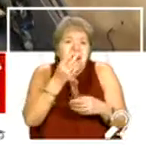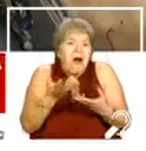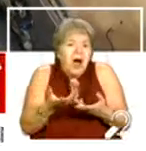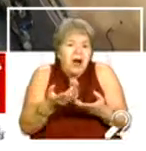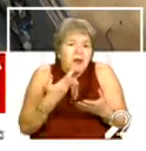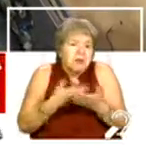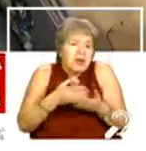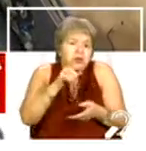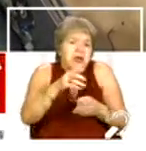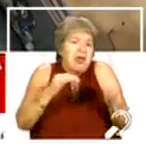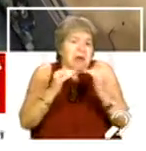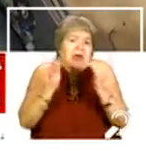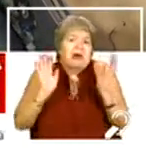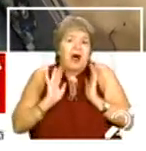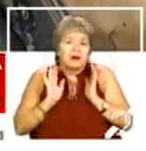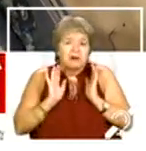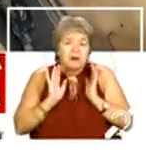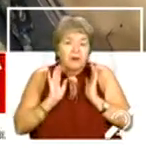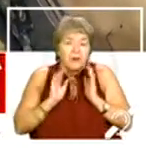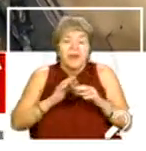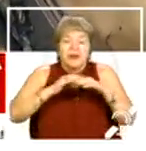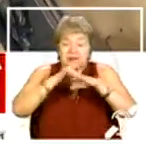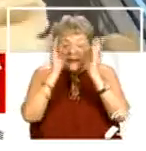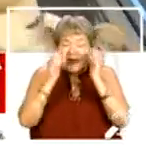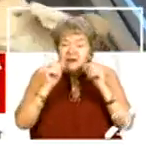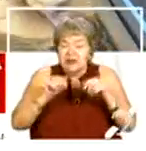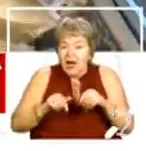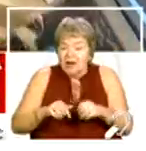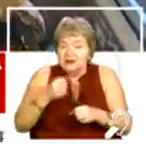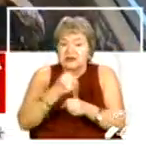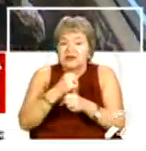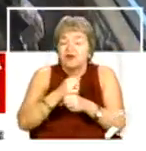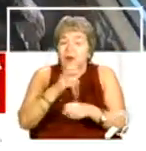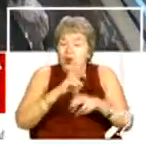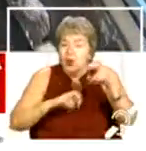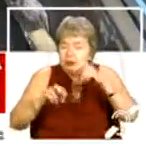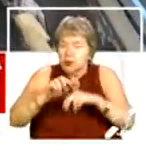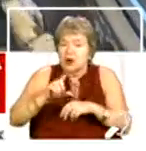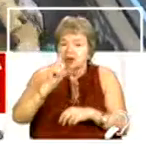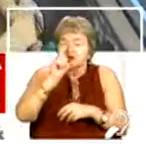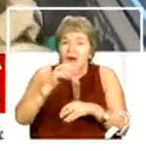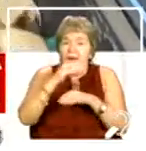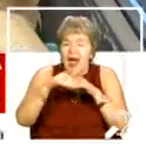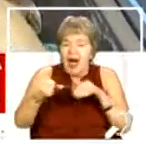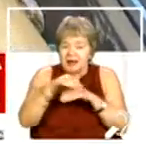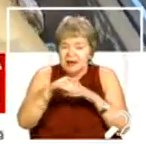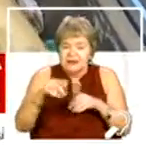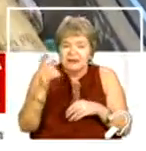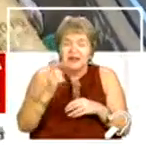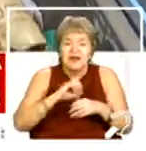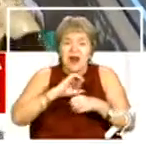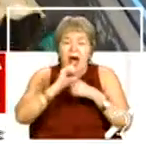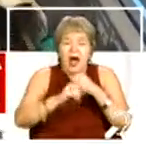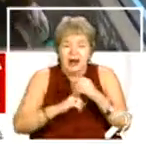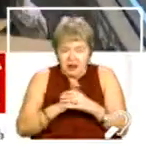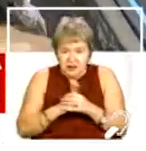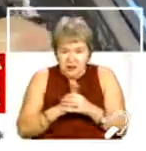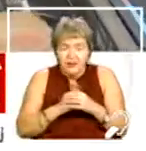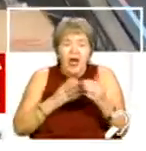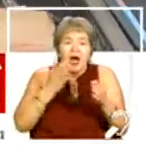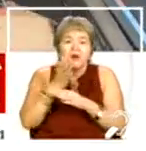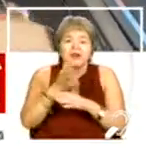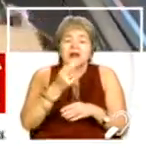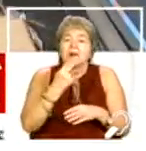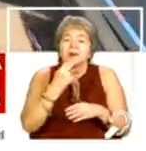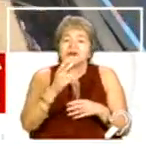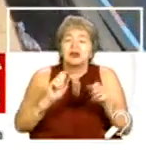același lucru. Așa cum spuneai și tu, în această dimineață au fost descinderile la 7 adrese din județul Arad. Au descins polițiștii